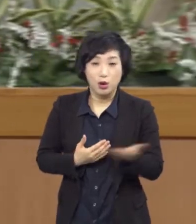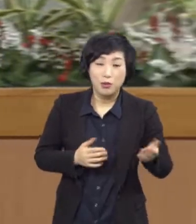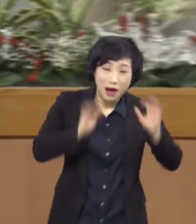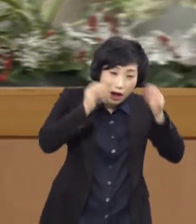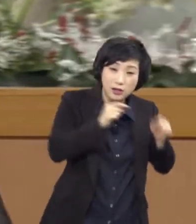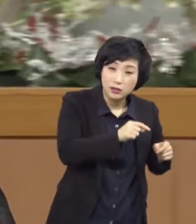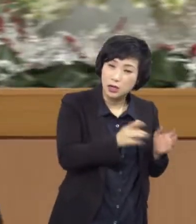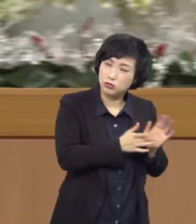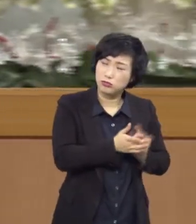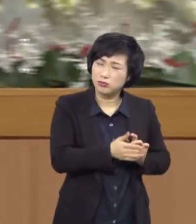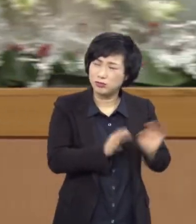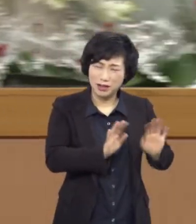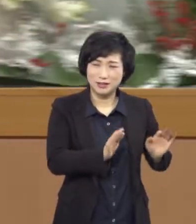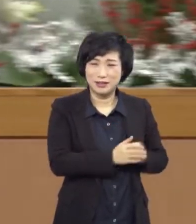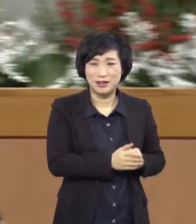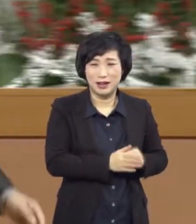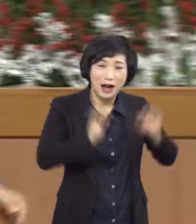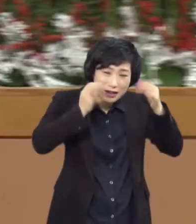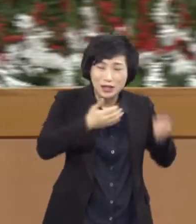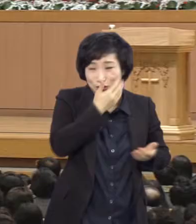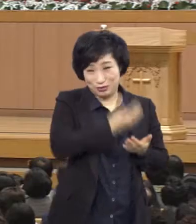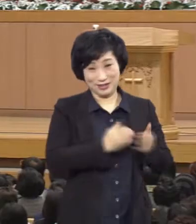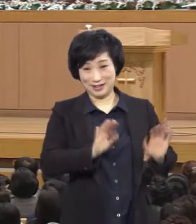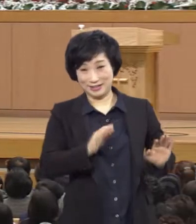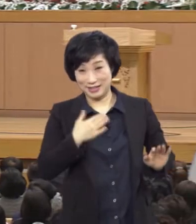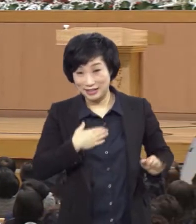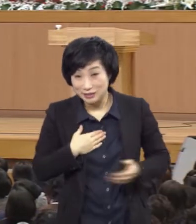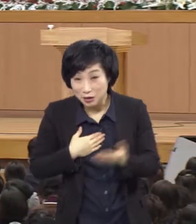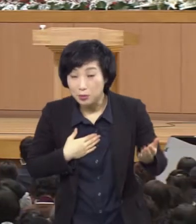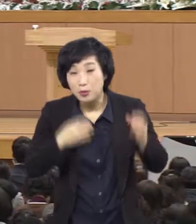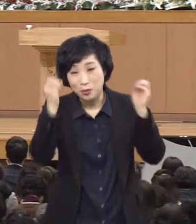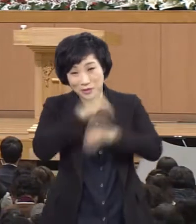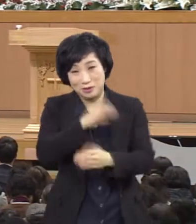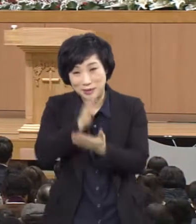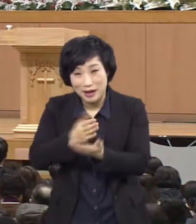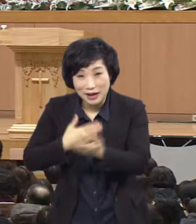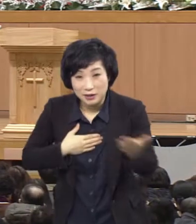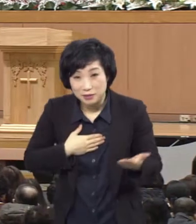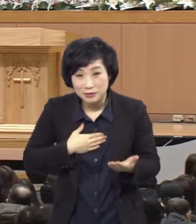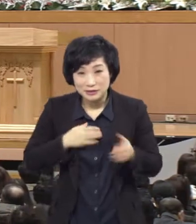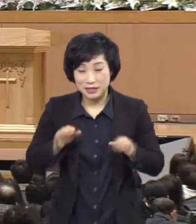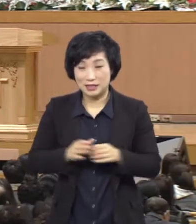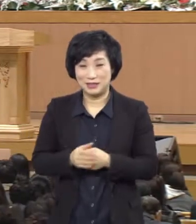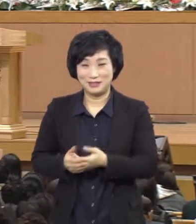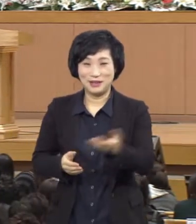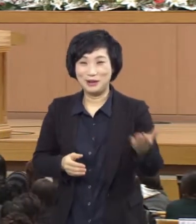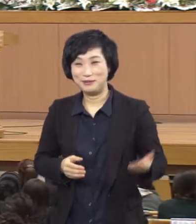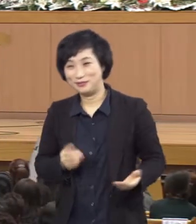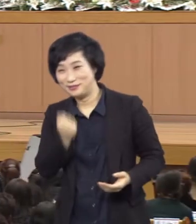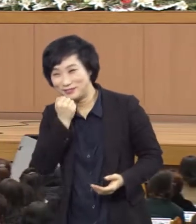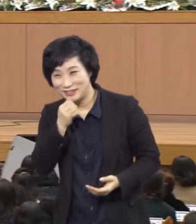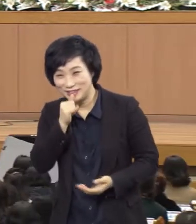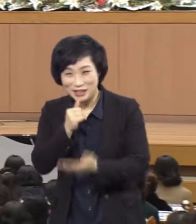애기가 소중한 것이 아니다 이 말입니다. 그래 여러분 이 성탄 때 뭐